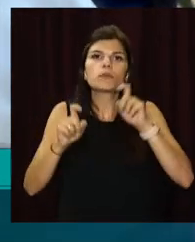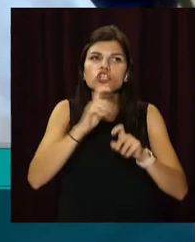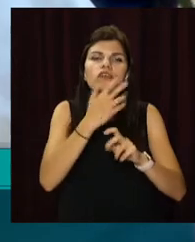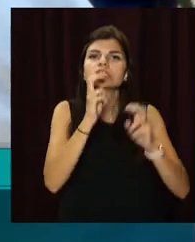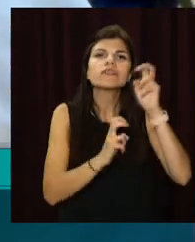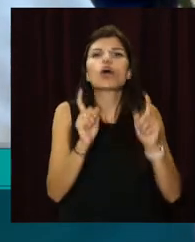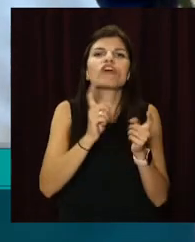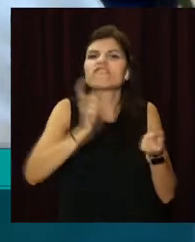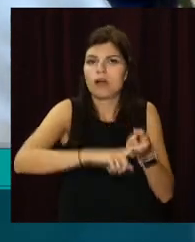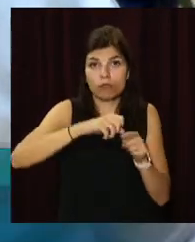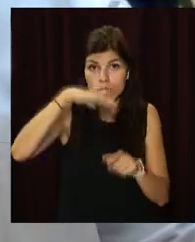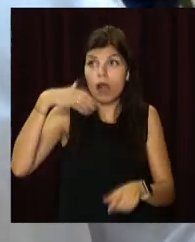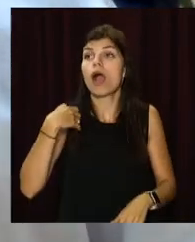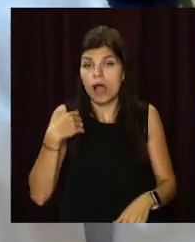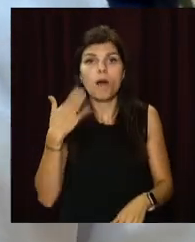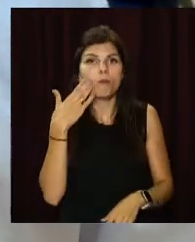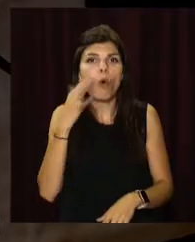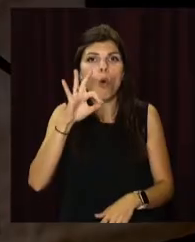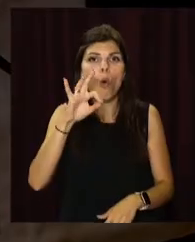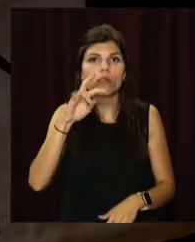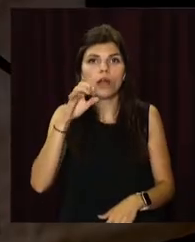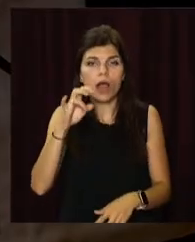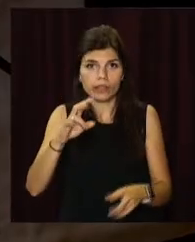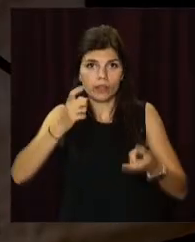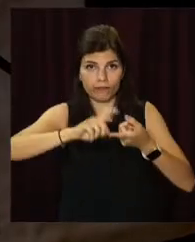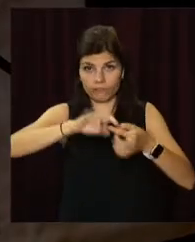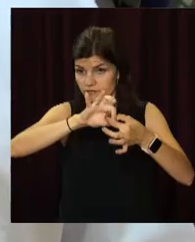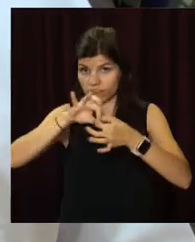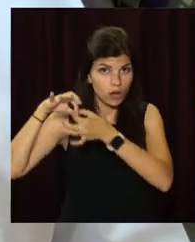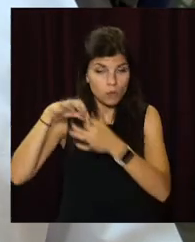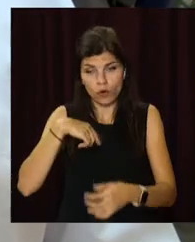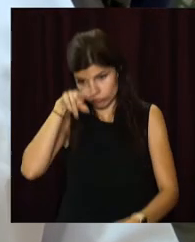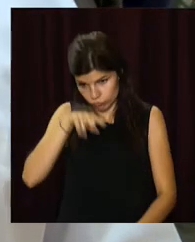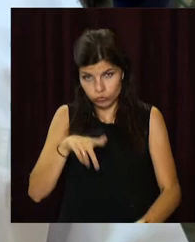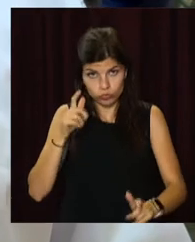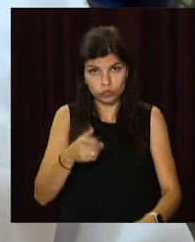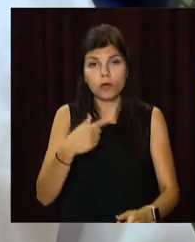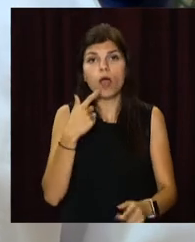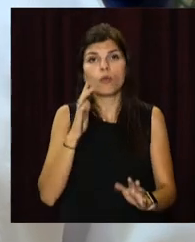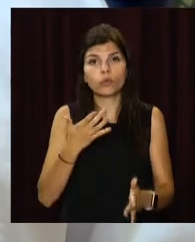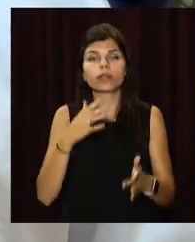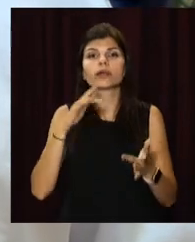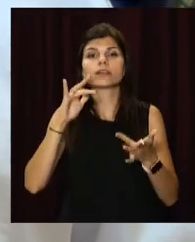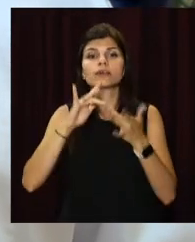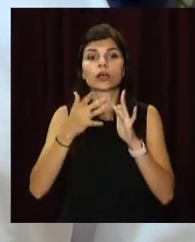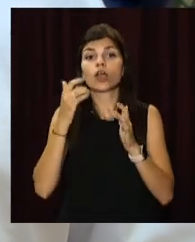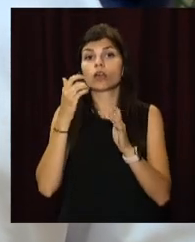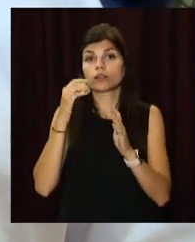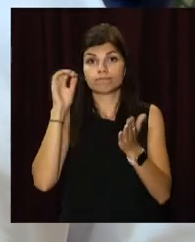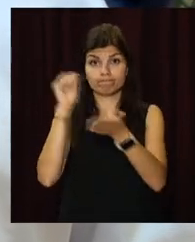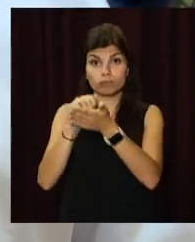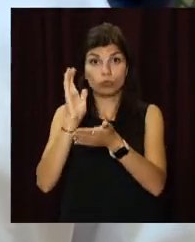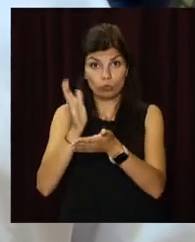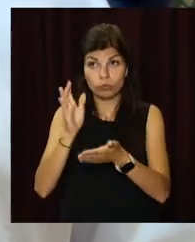випускає металургійська і хімічна промисловість. Кожен житель міста може побачити санітарне стан нашого міста, які є